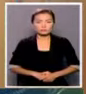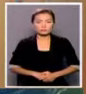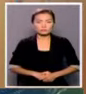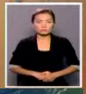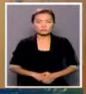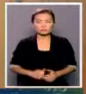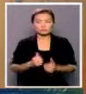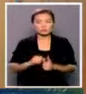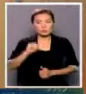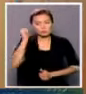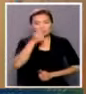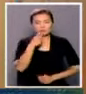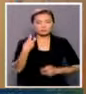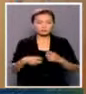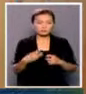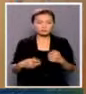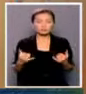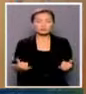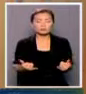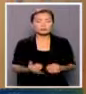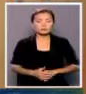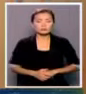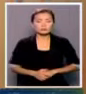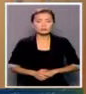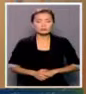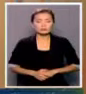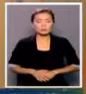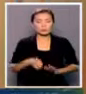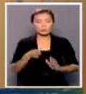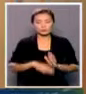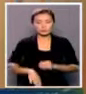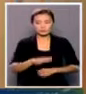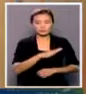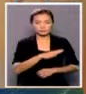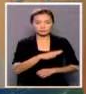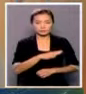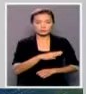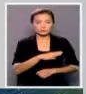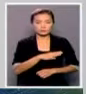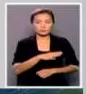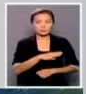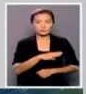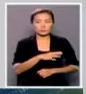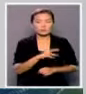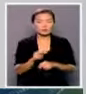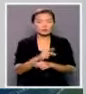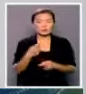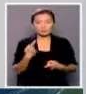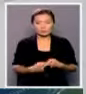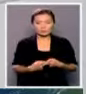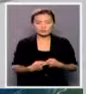Жылдан жылға қайталануына қарағанда, биылғы несі ұлғайып кетті. Бұл уже жеңіл-желпі жөндеуге